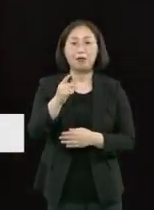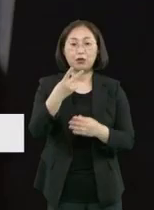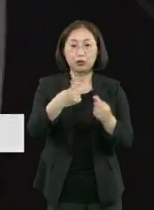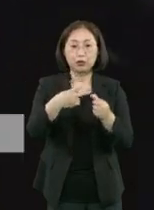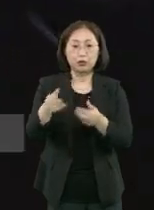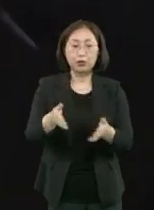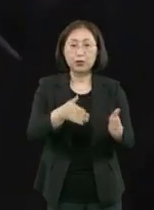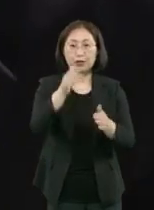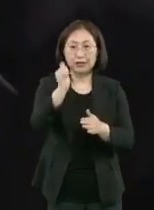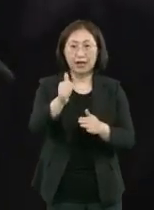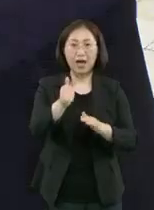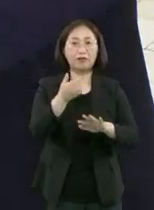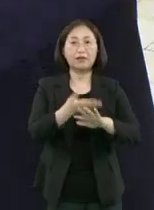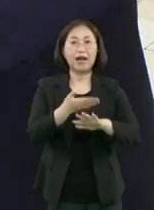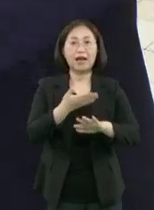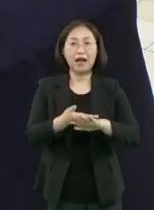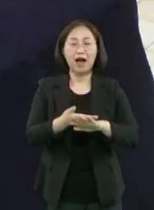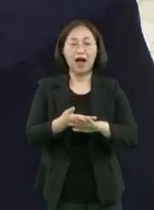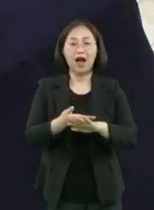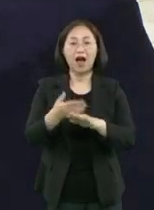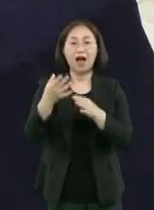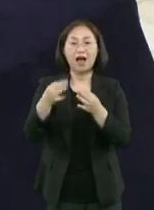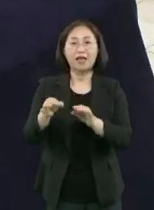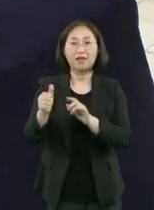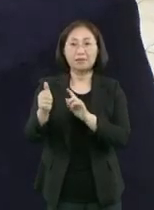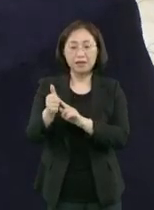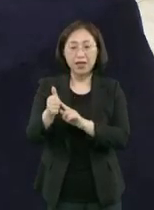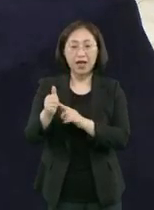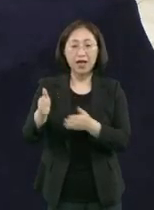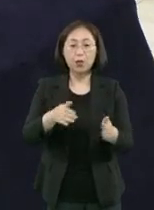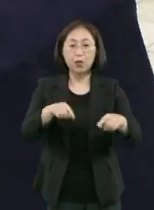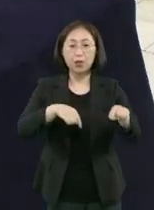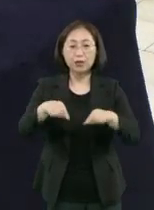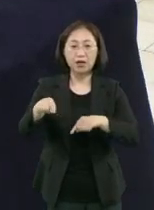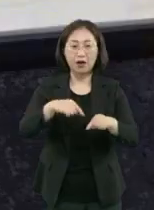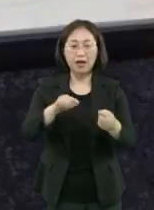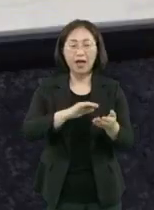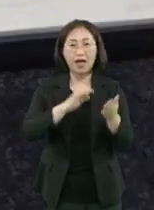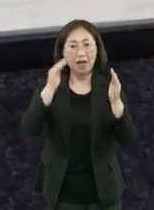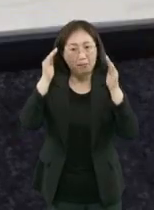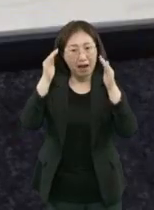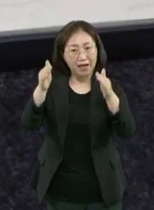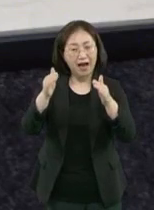도지사와는 색깔이 크게 다른 김 당선자의 도정 방향이 어떤 모습으로